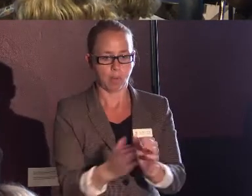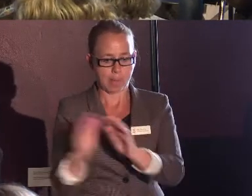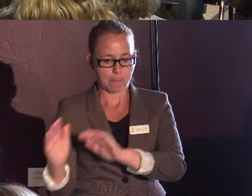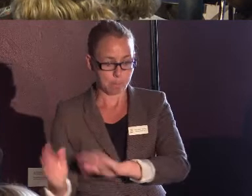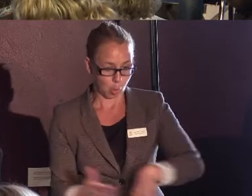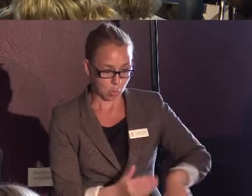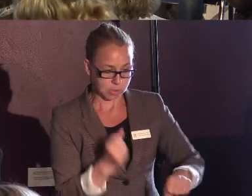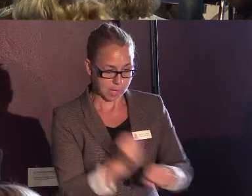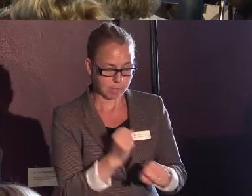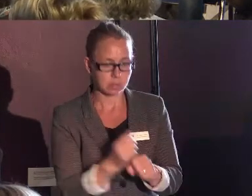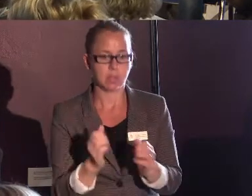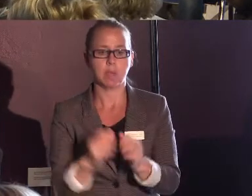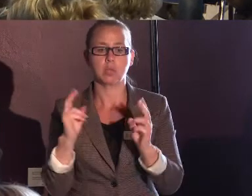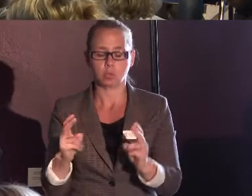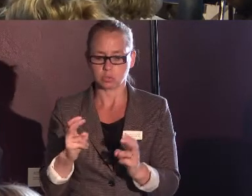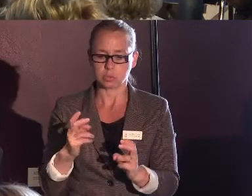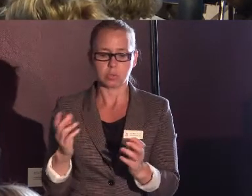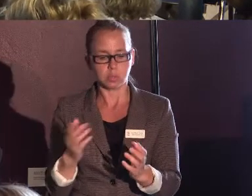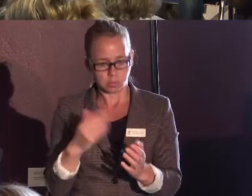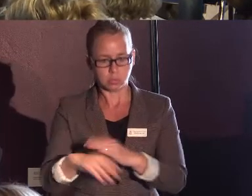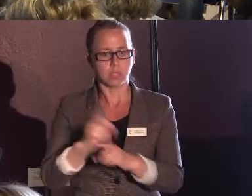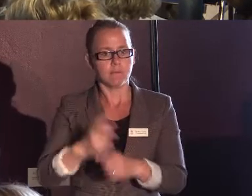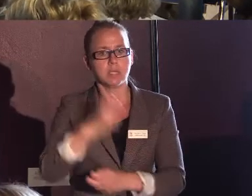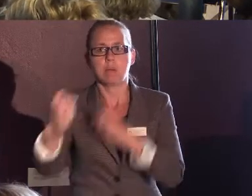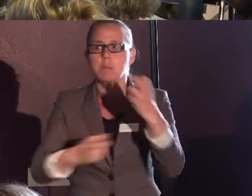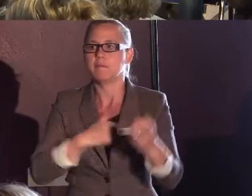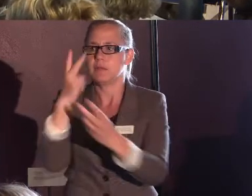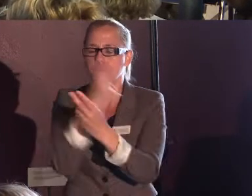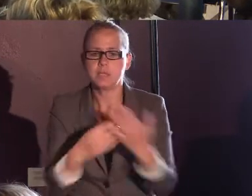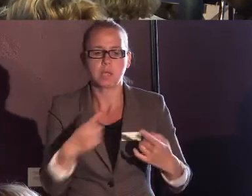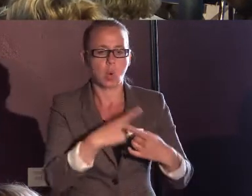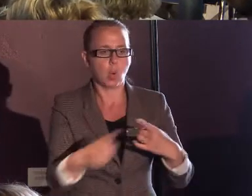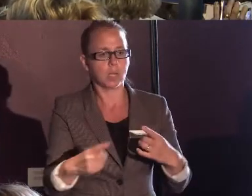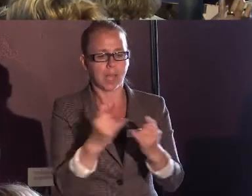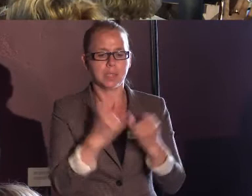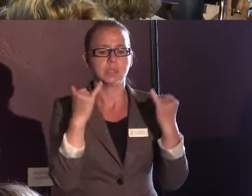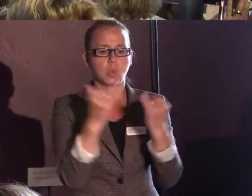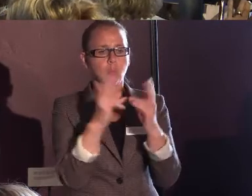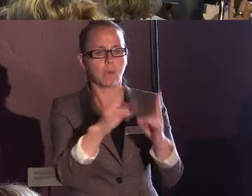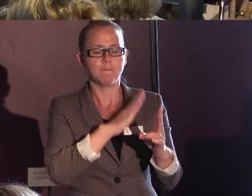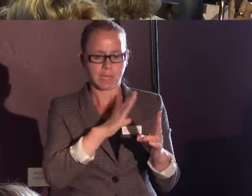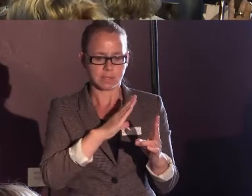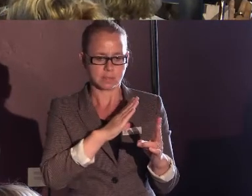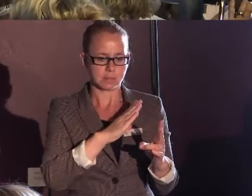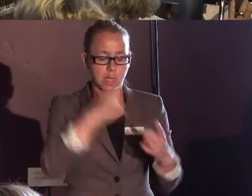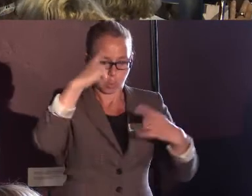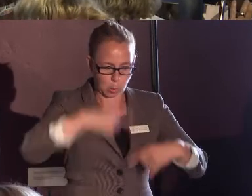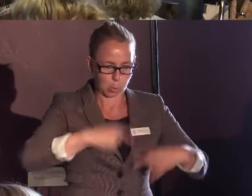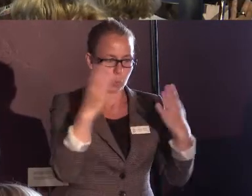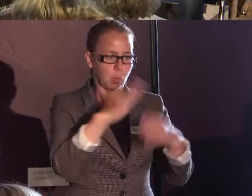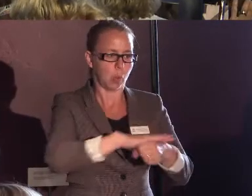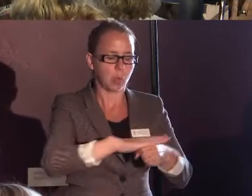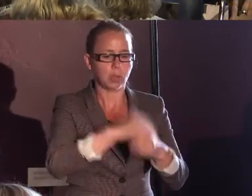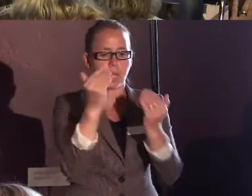produktionsarbetet men också i det turnerande arbetet visar vi olika typer av institutioner. Framförallt inom